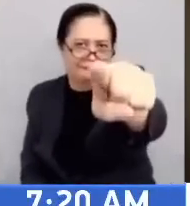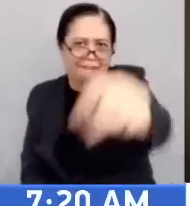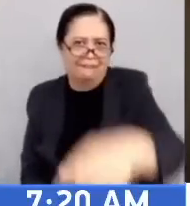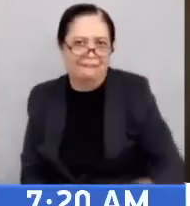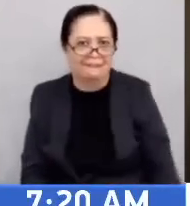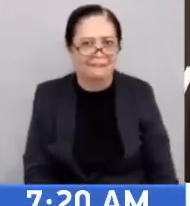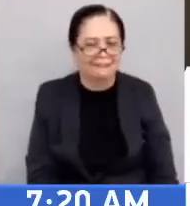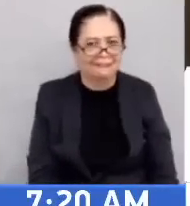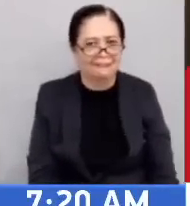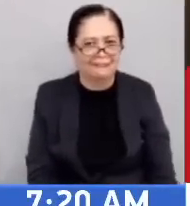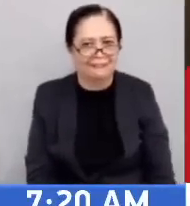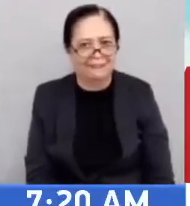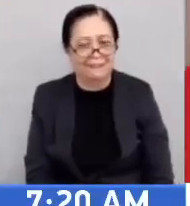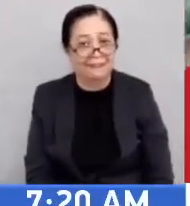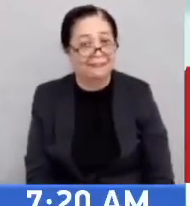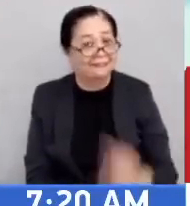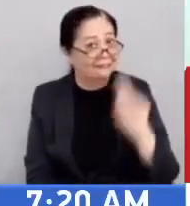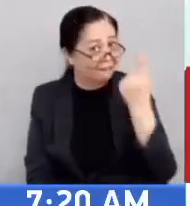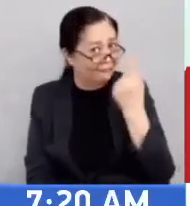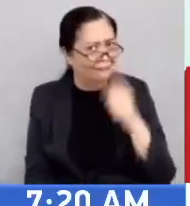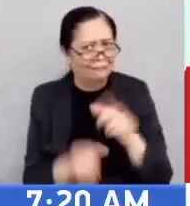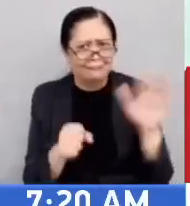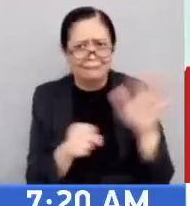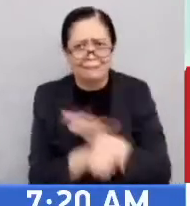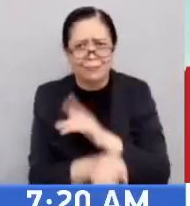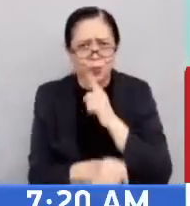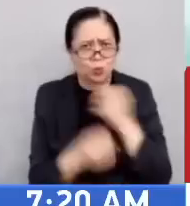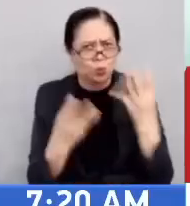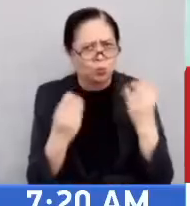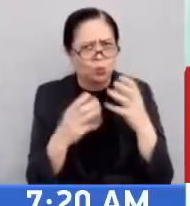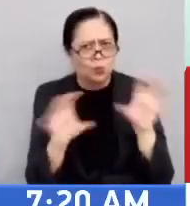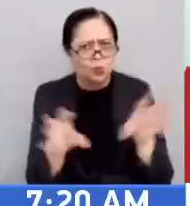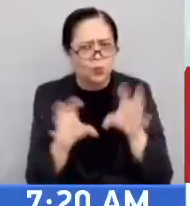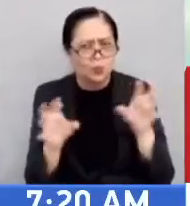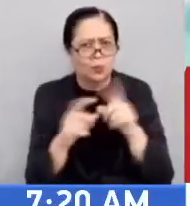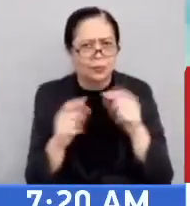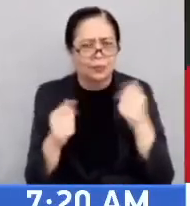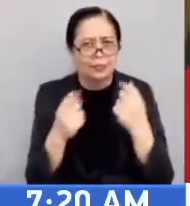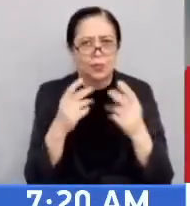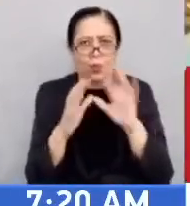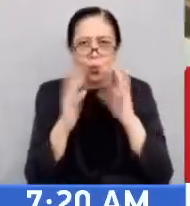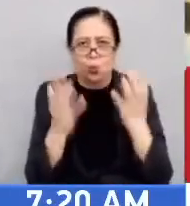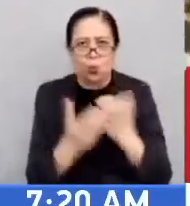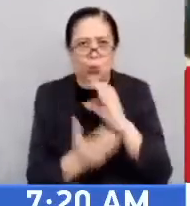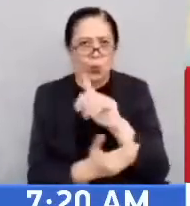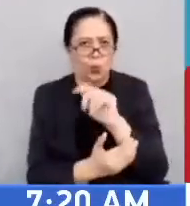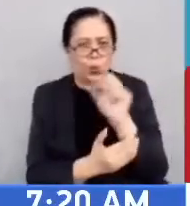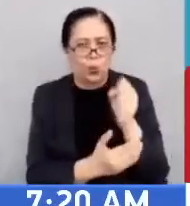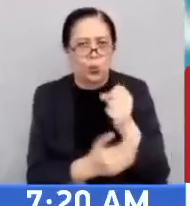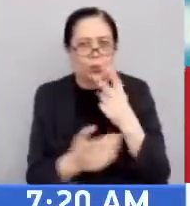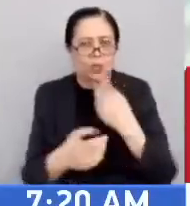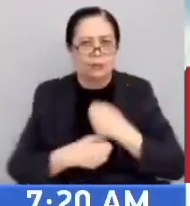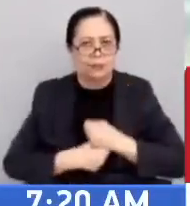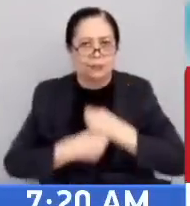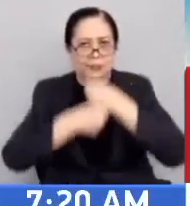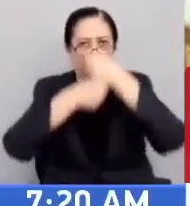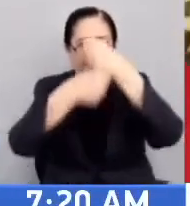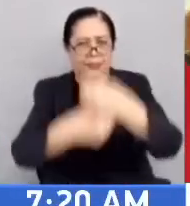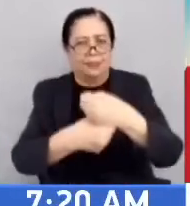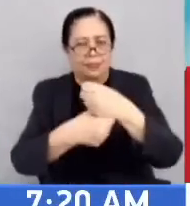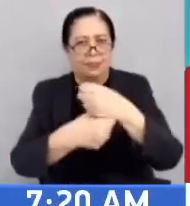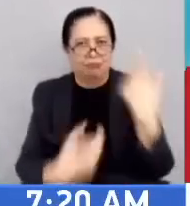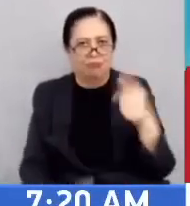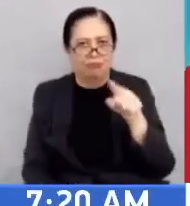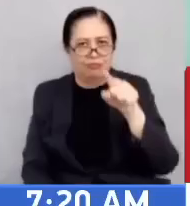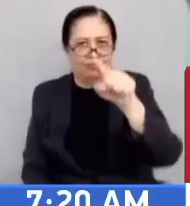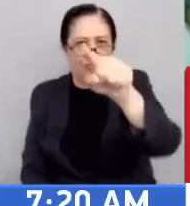Pilot episode pa lang, siksik agad sa aksyon at world-class na visual effects ang Voltes 5 Legacy. Nag-volt in na ang Team Voltes